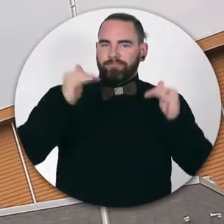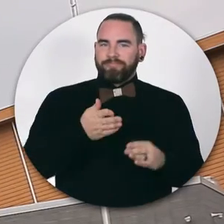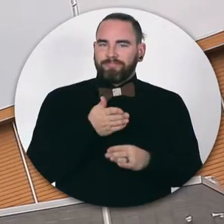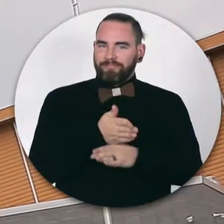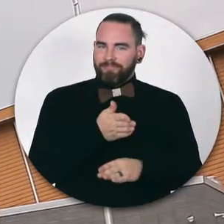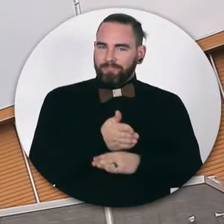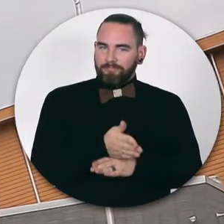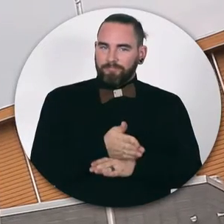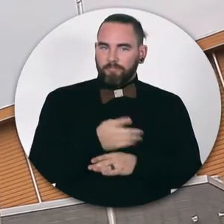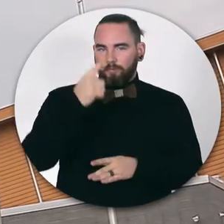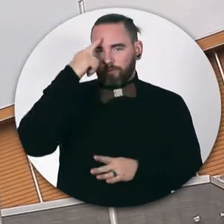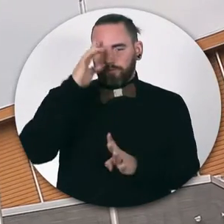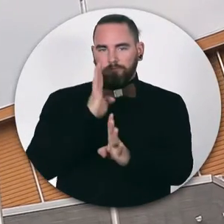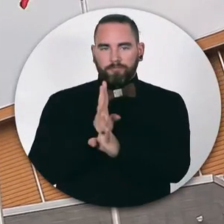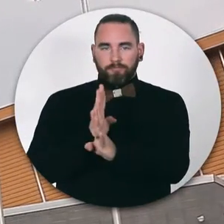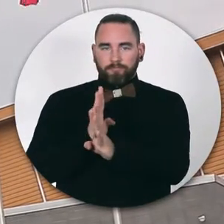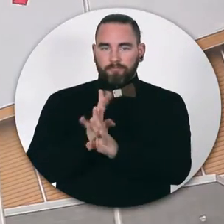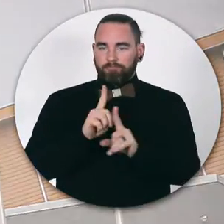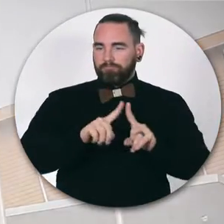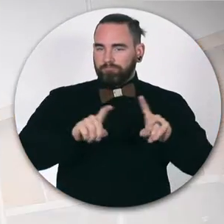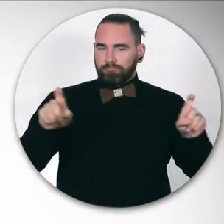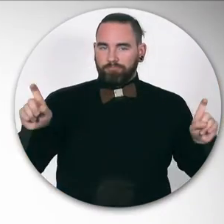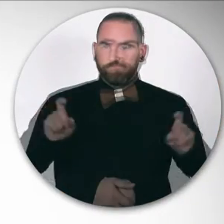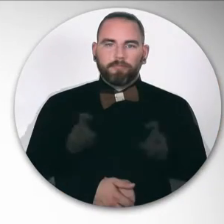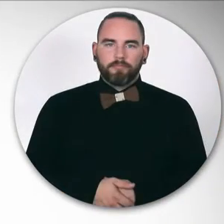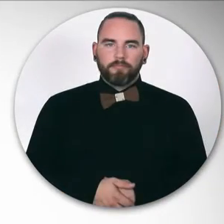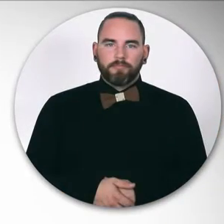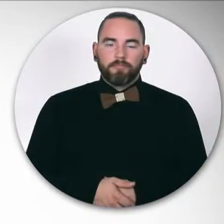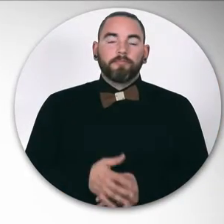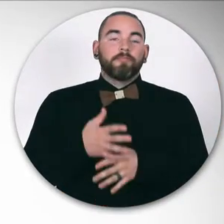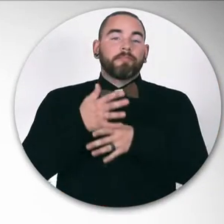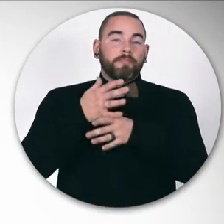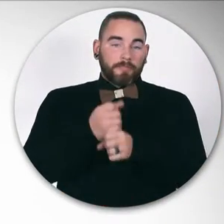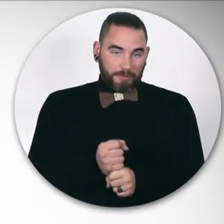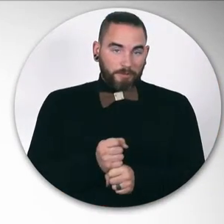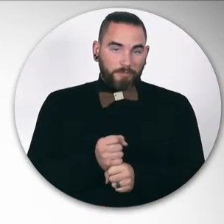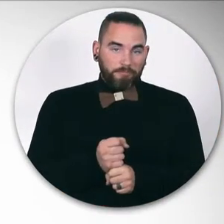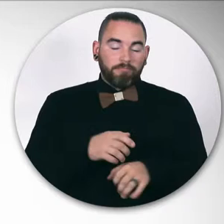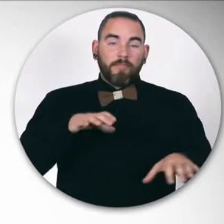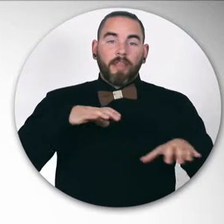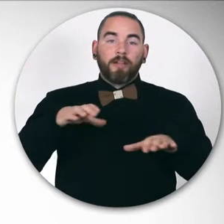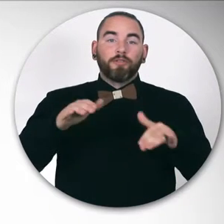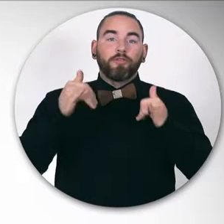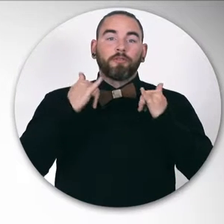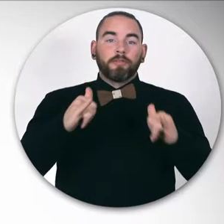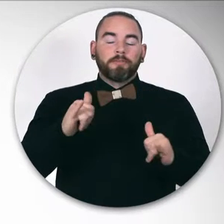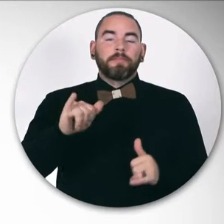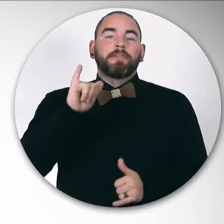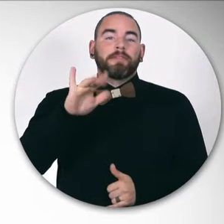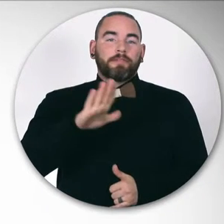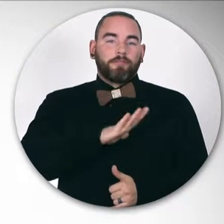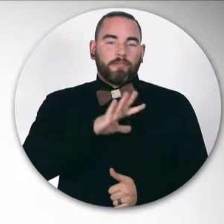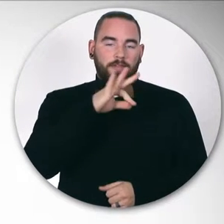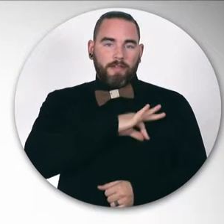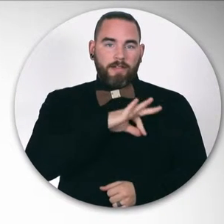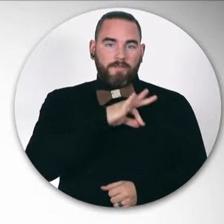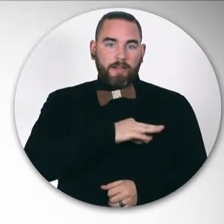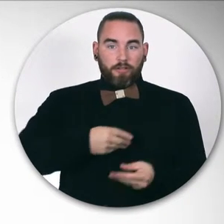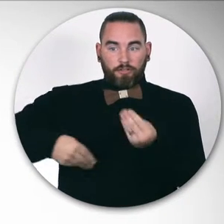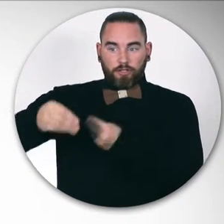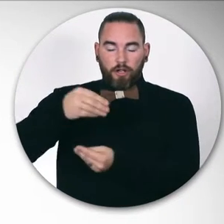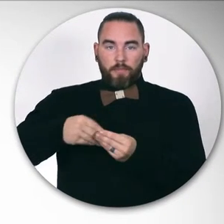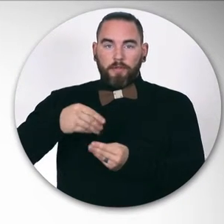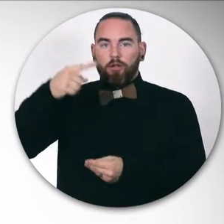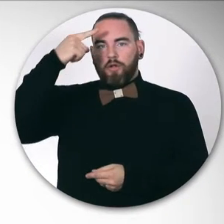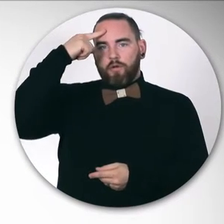accessible à faible coût pour les différents utilisateurs de la piscine. En résumé, une action est durable lorsque le bénéfice économique